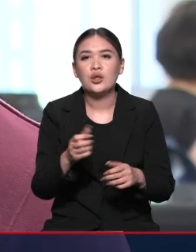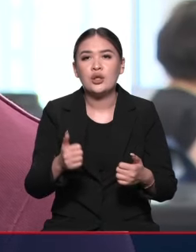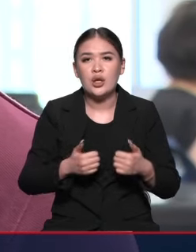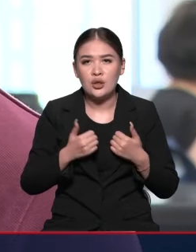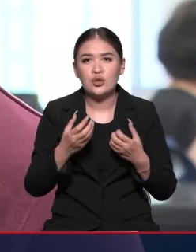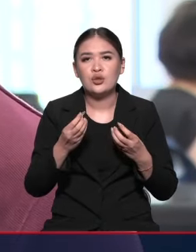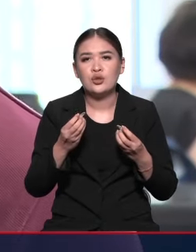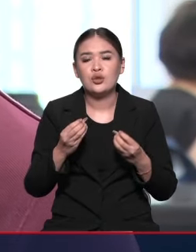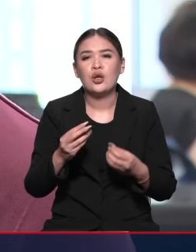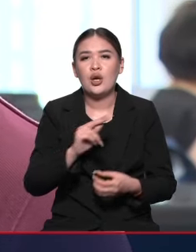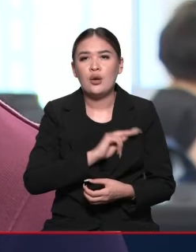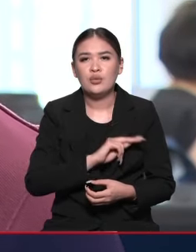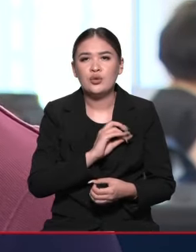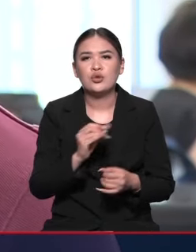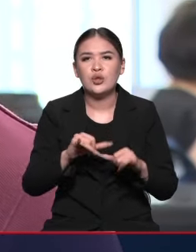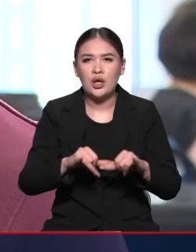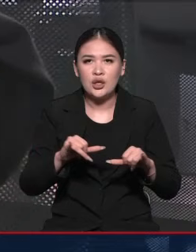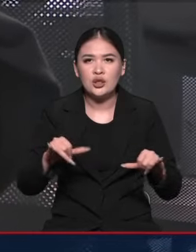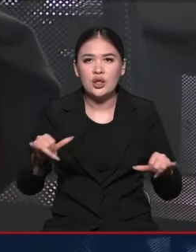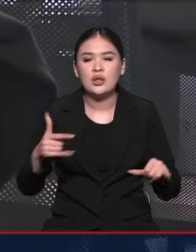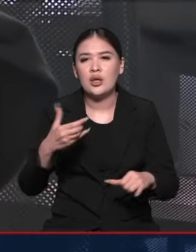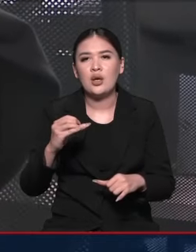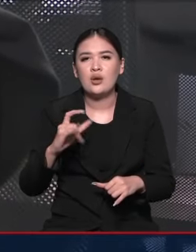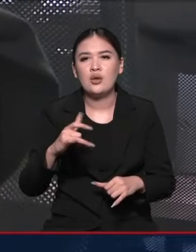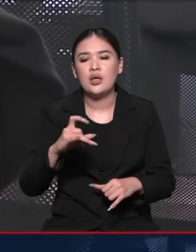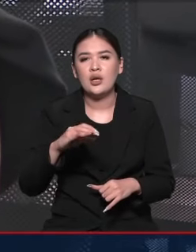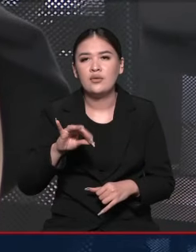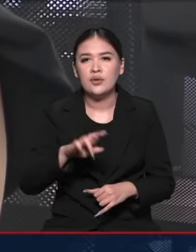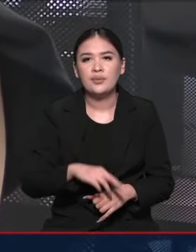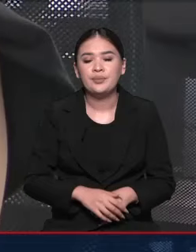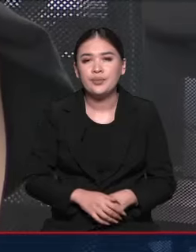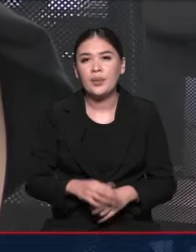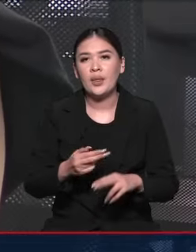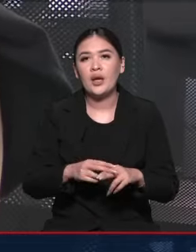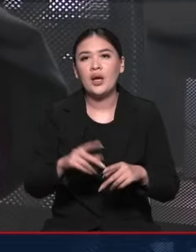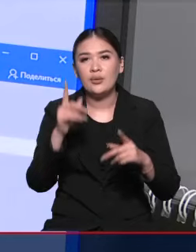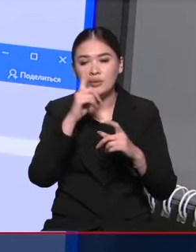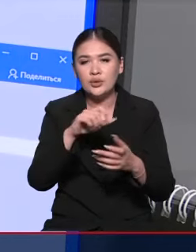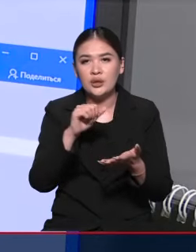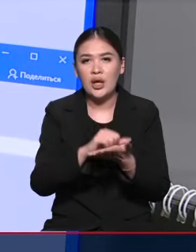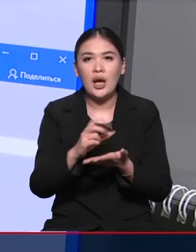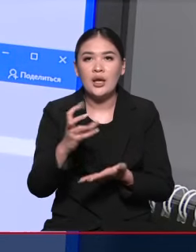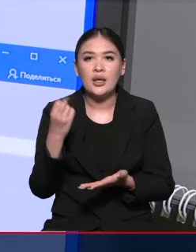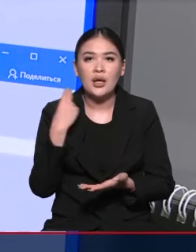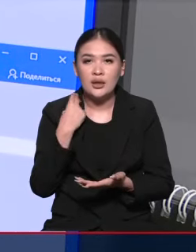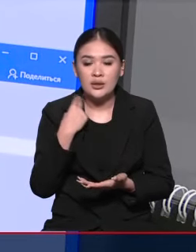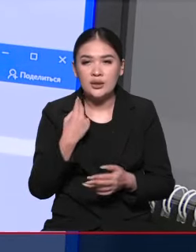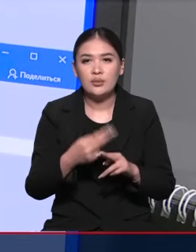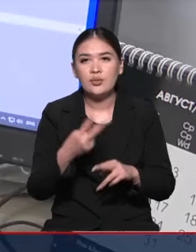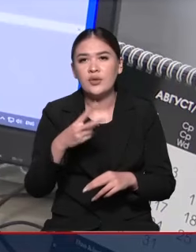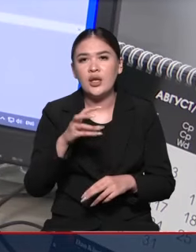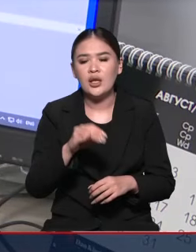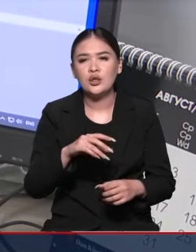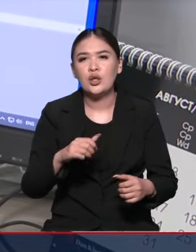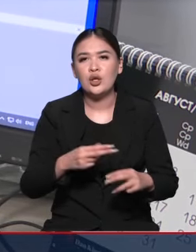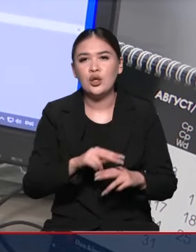стремиться, и мы работаем над расширением географии. Жанна Нурмагомбетова, выпускающий редактор англоязычной команды, больше 20 лет трудится